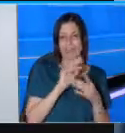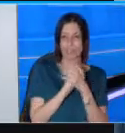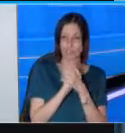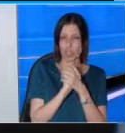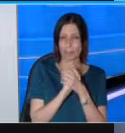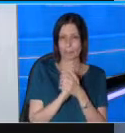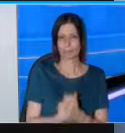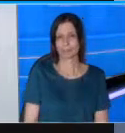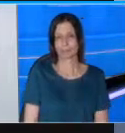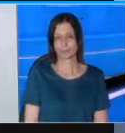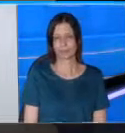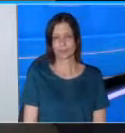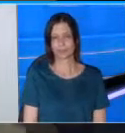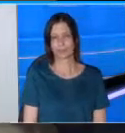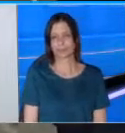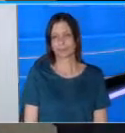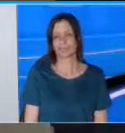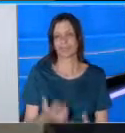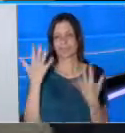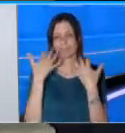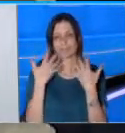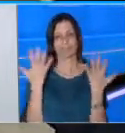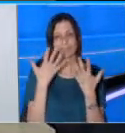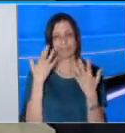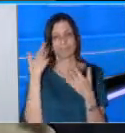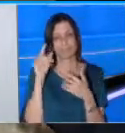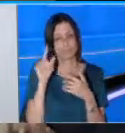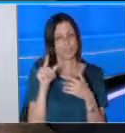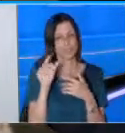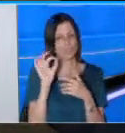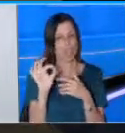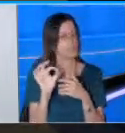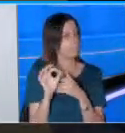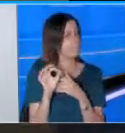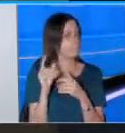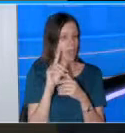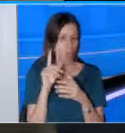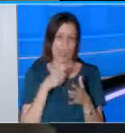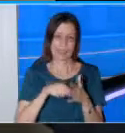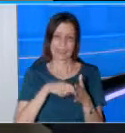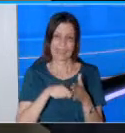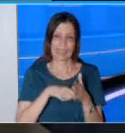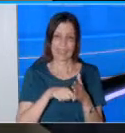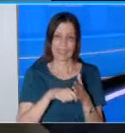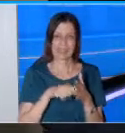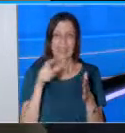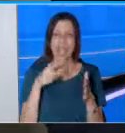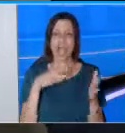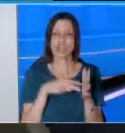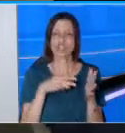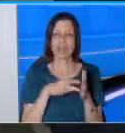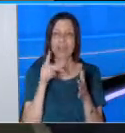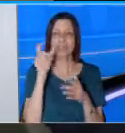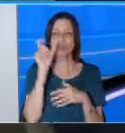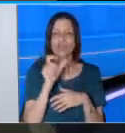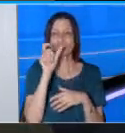שלום וברכה. ספר לי מאיפה הוא מגיע הרעיון שלכם, למעשה לא לתקן את החשמל לתושבי רצועת